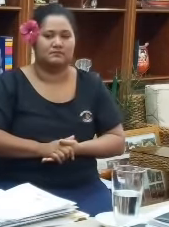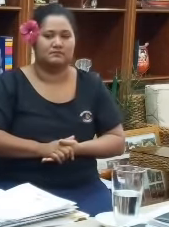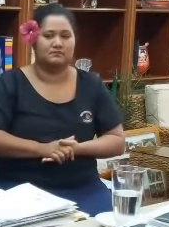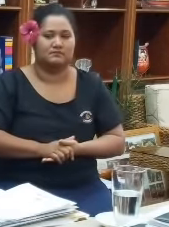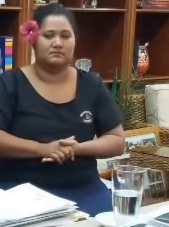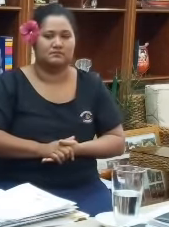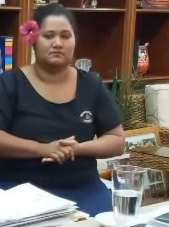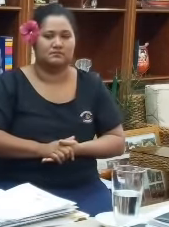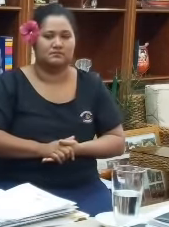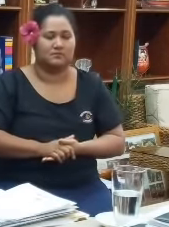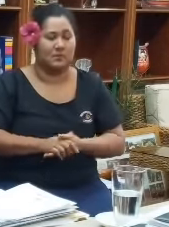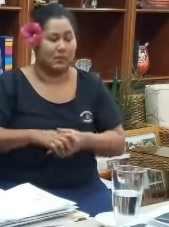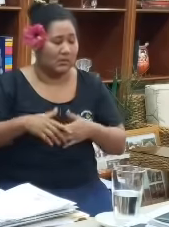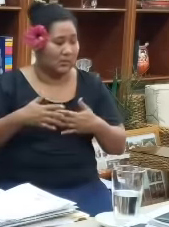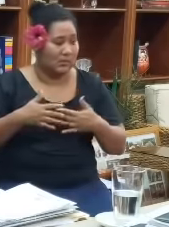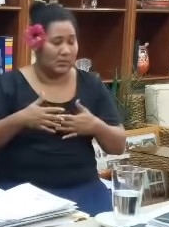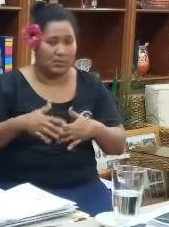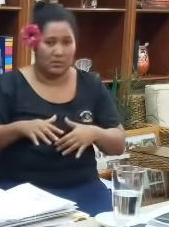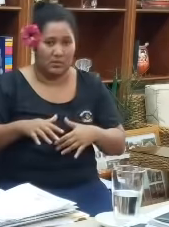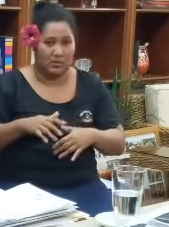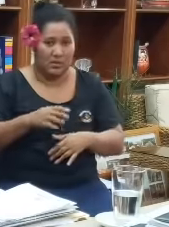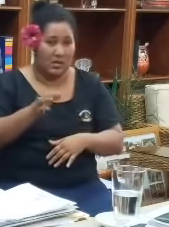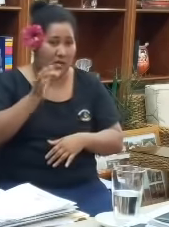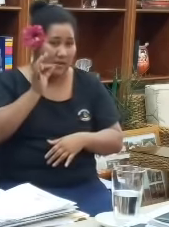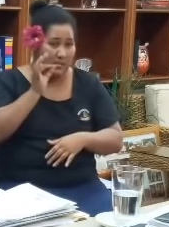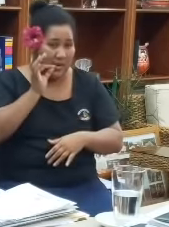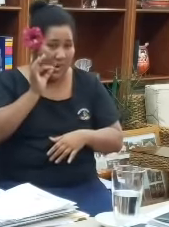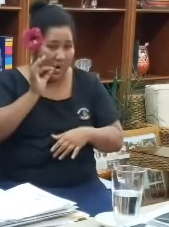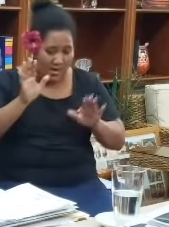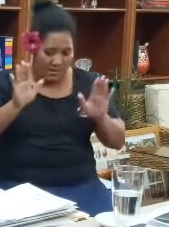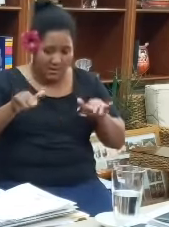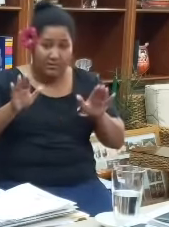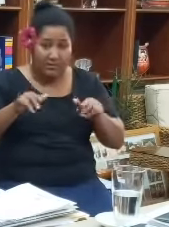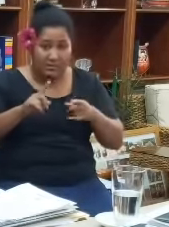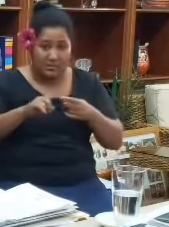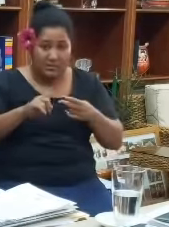ol me ka ki ol me le al marwana isa